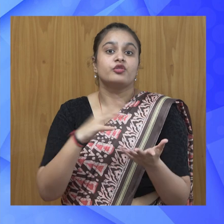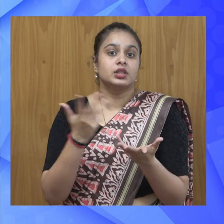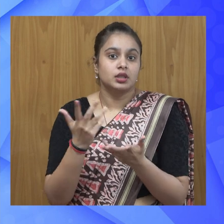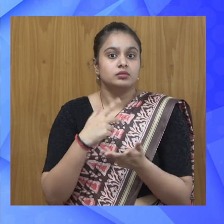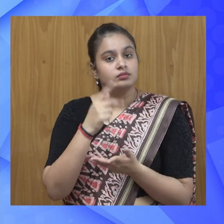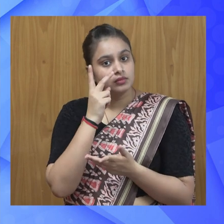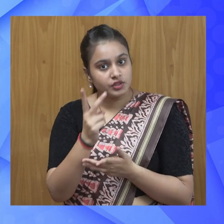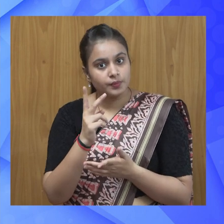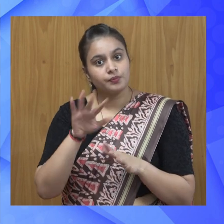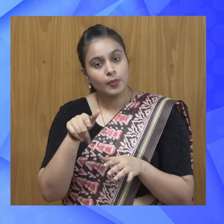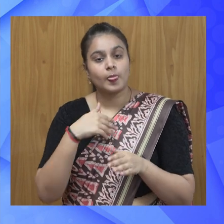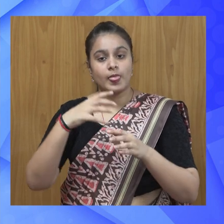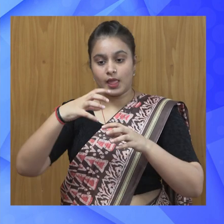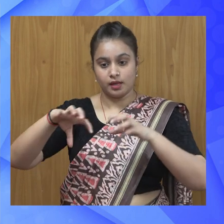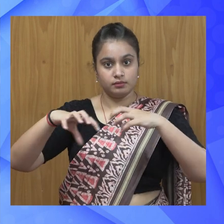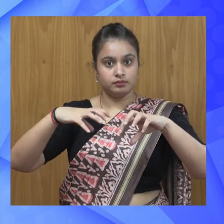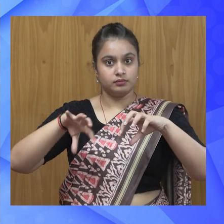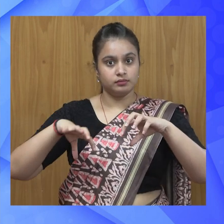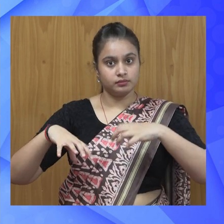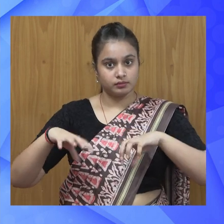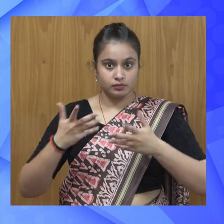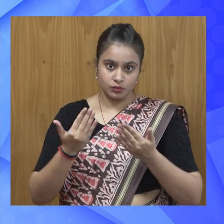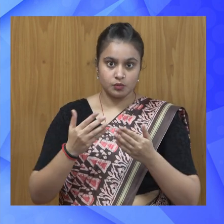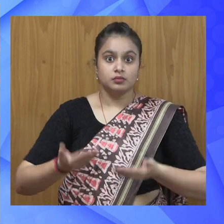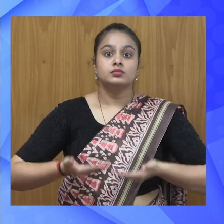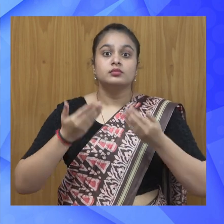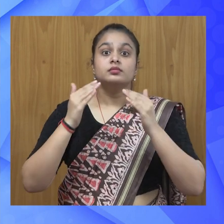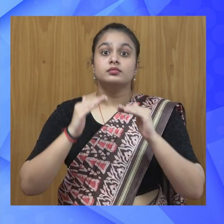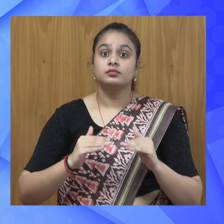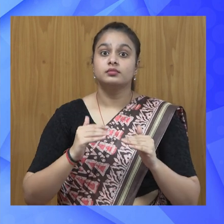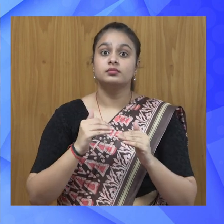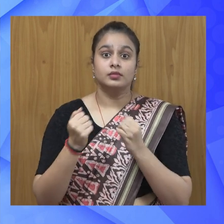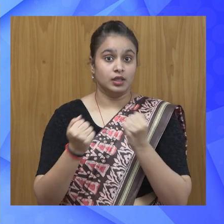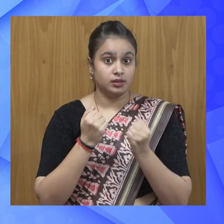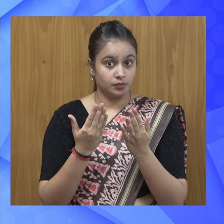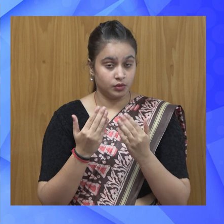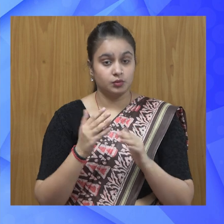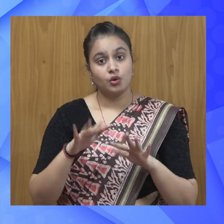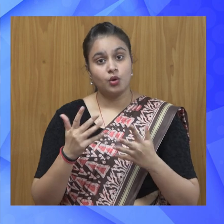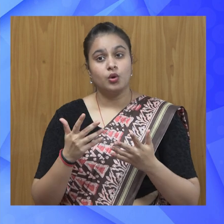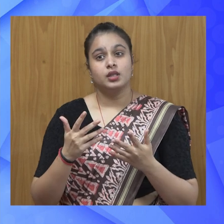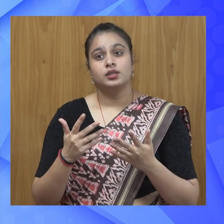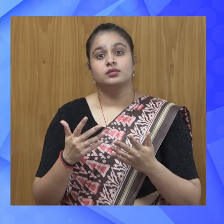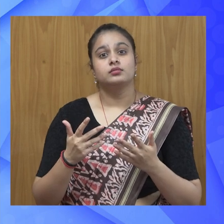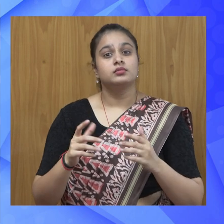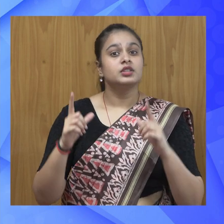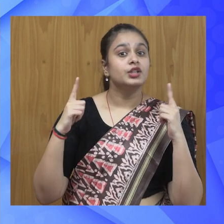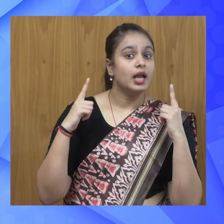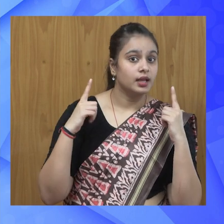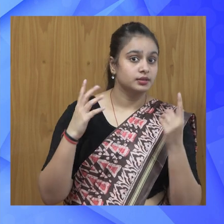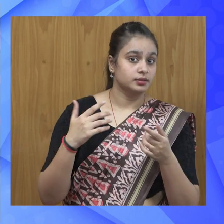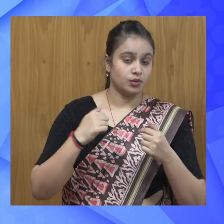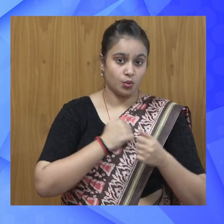को आप अलग अलग रूप से कर सकते हैं, ब्रीदिंग एक्सरसाइज में से एक है। रिलैक्सेशन भी एक बहुत इंपॉर्टेंट चीज है, जो अक्सर हम बताते